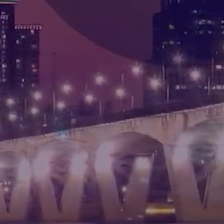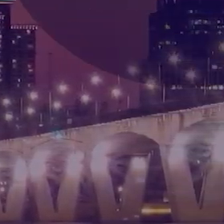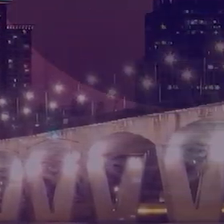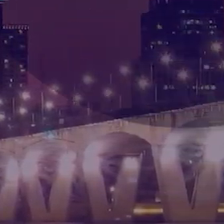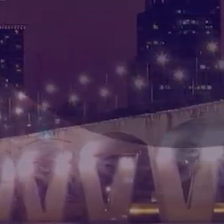밝혔습니다